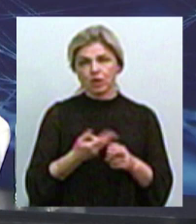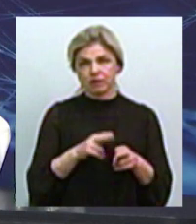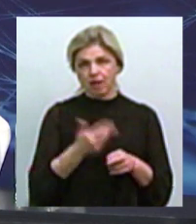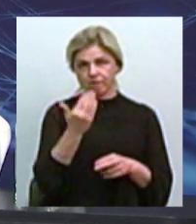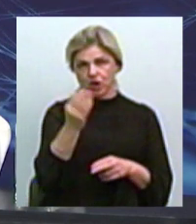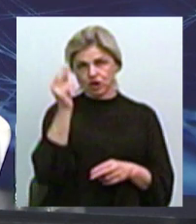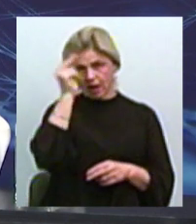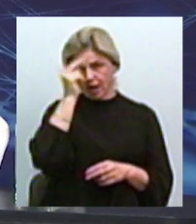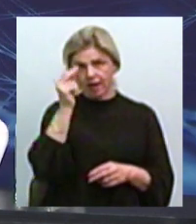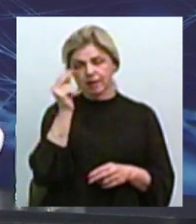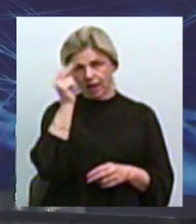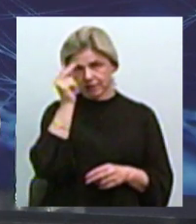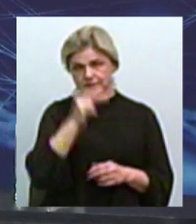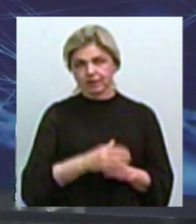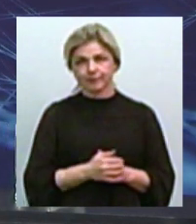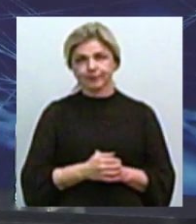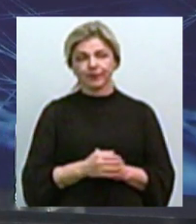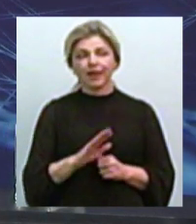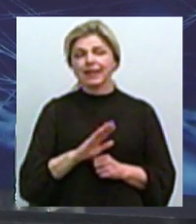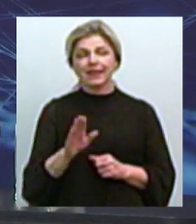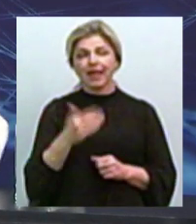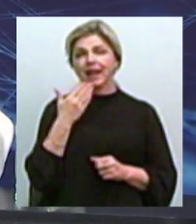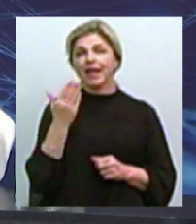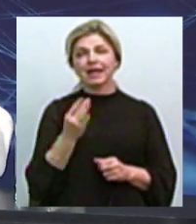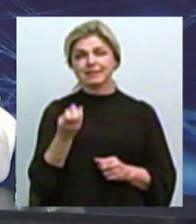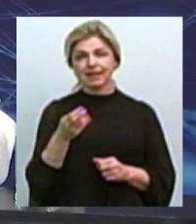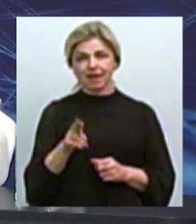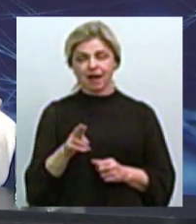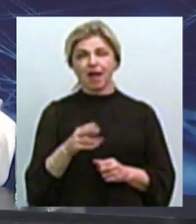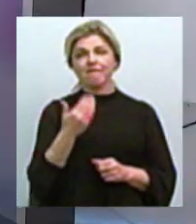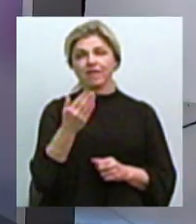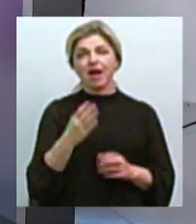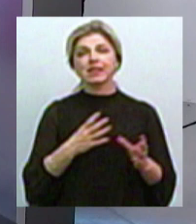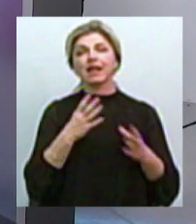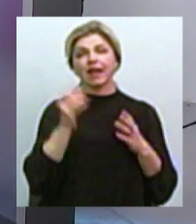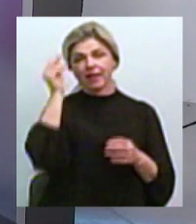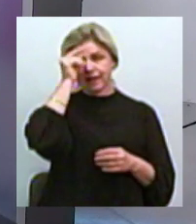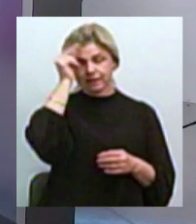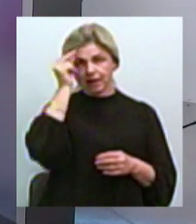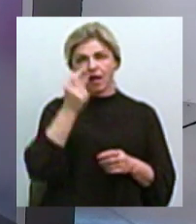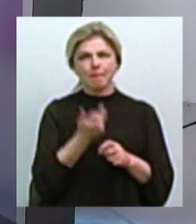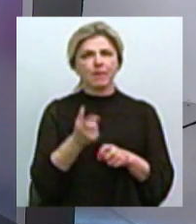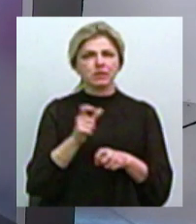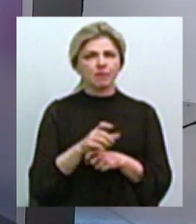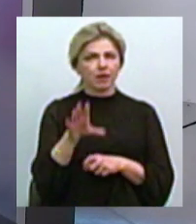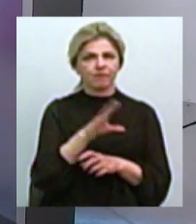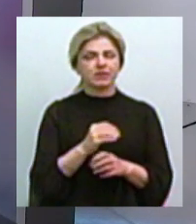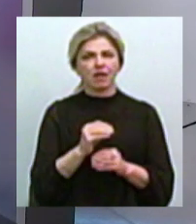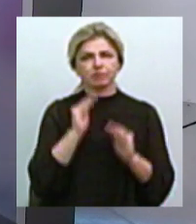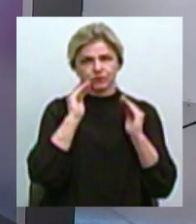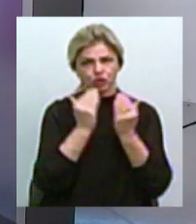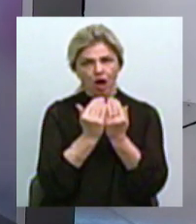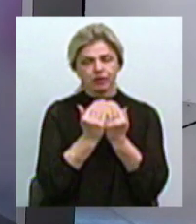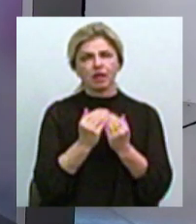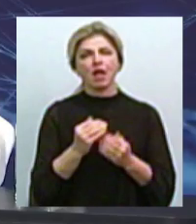ваших лекціях? Опять-таки, не лекція, даже вот стараюсь избегать, да, эти тренинги. То есть они все максимально сжаты, максимально